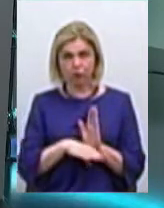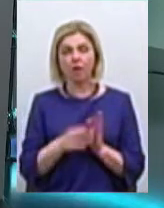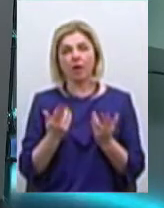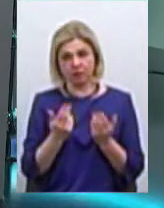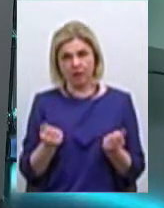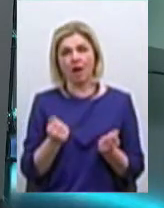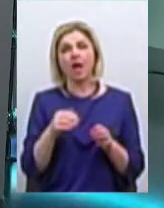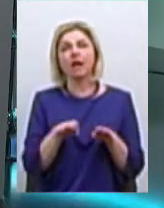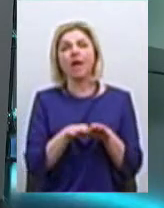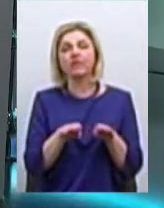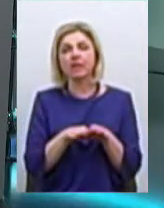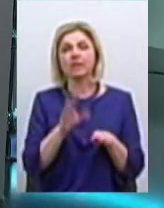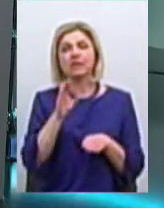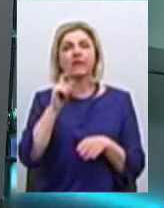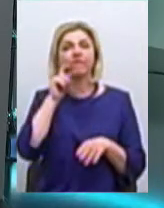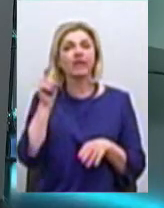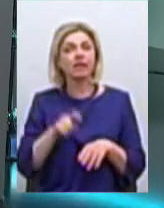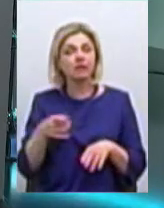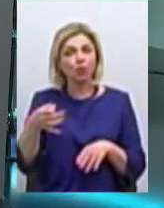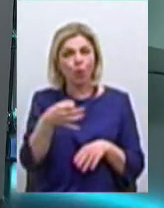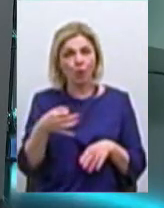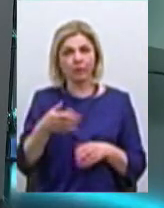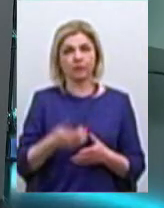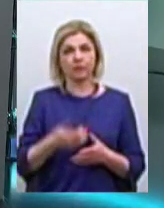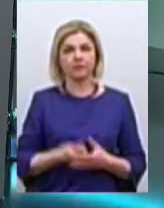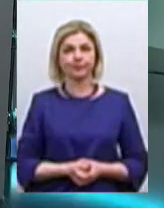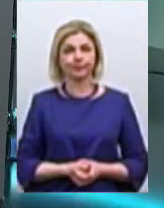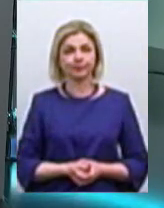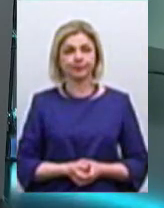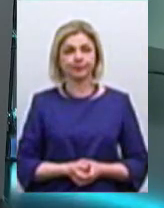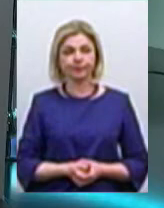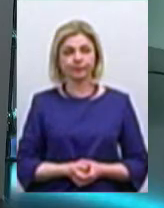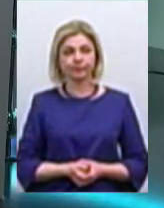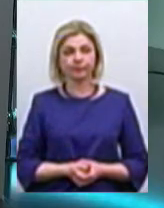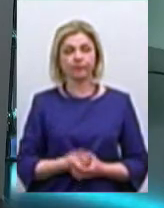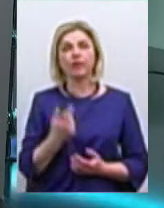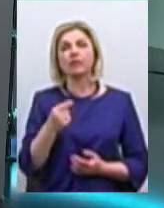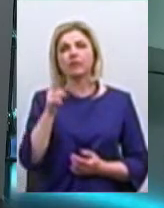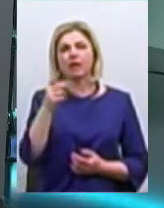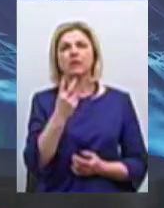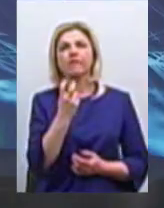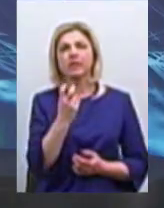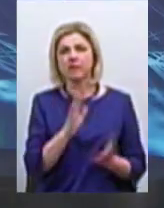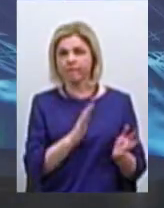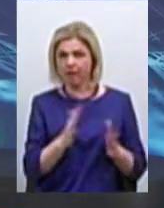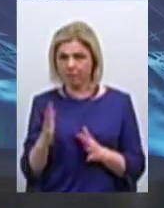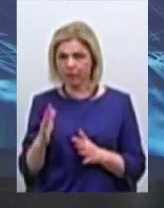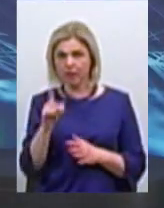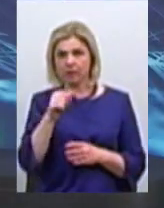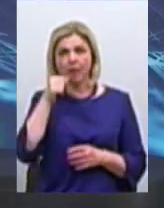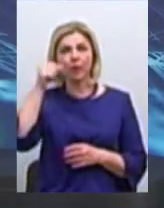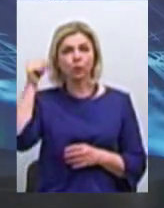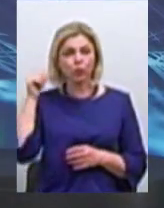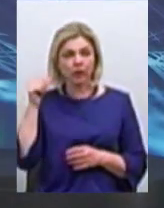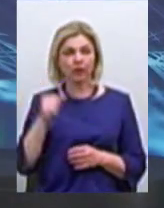в порівнянні з Вінницькою областю, де майже 200 випадків за минулий